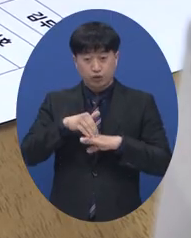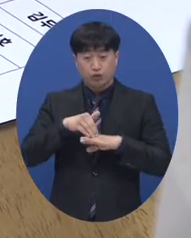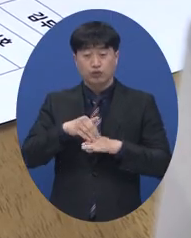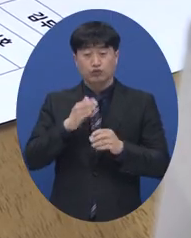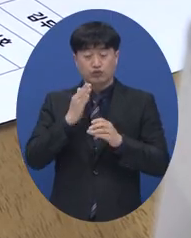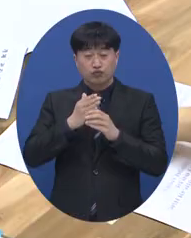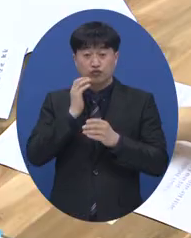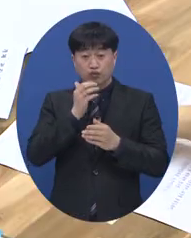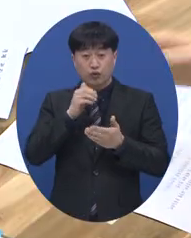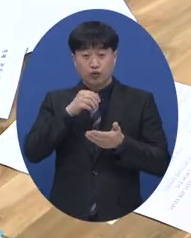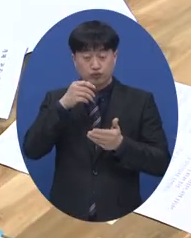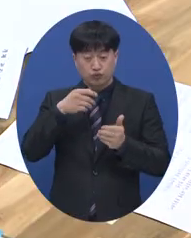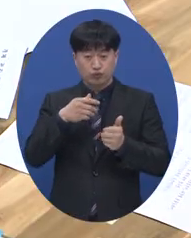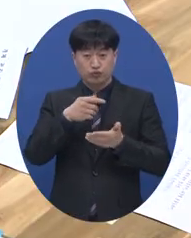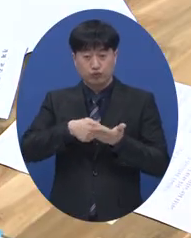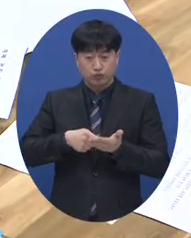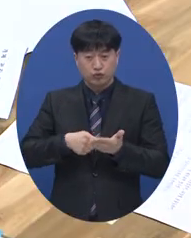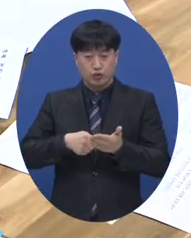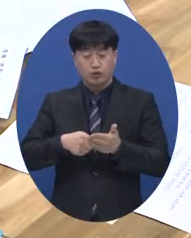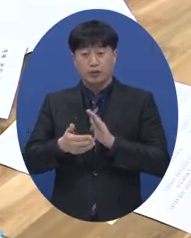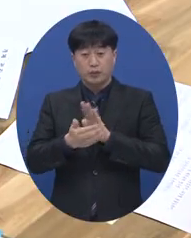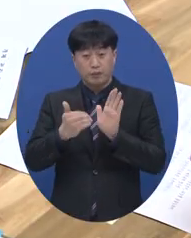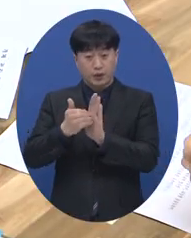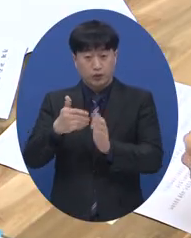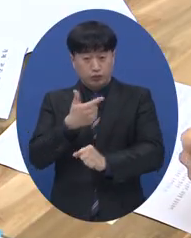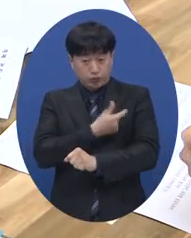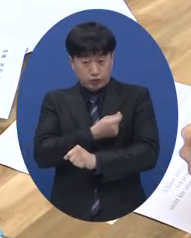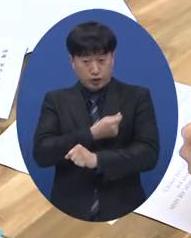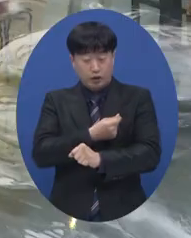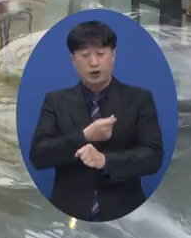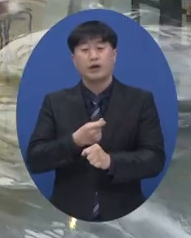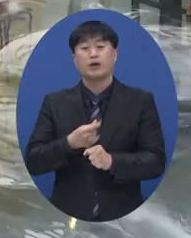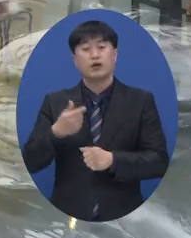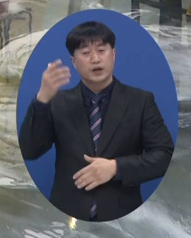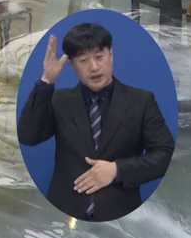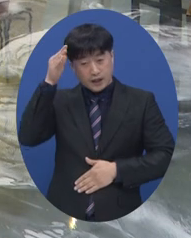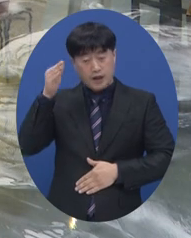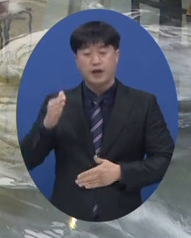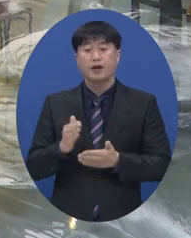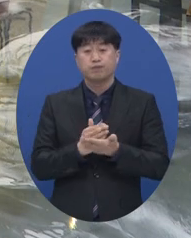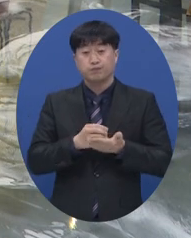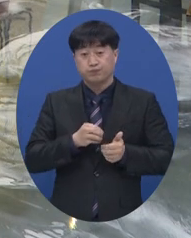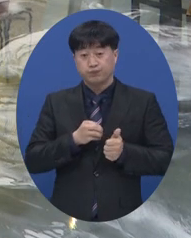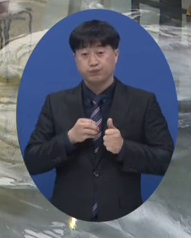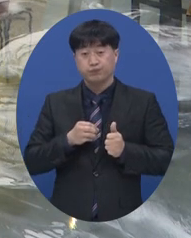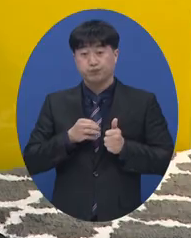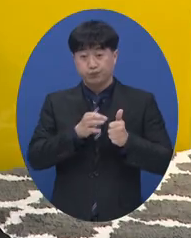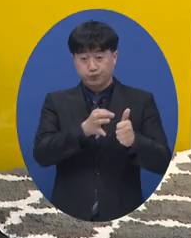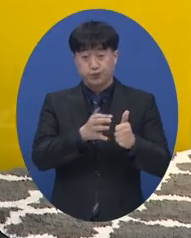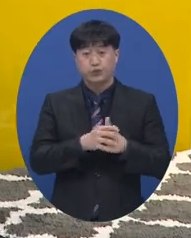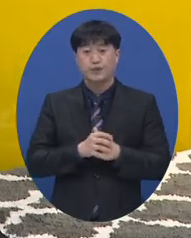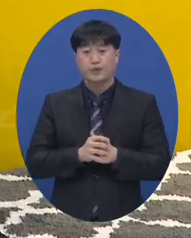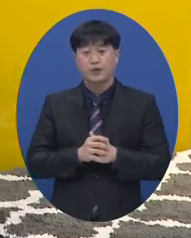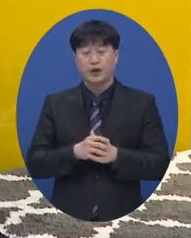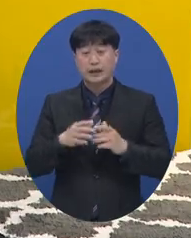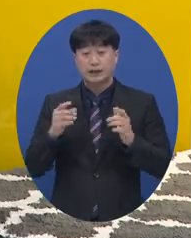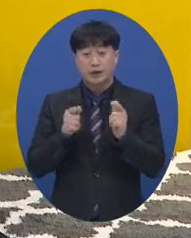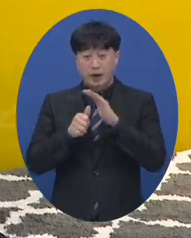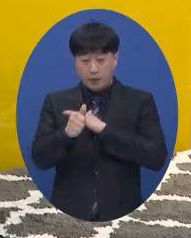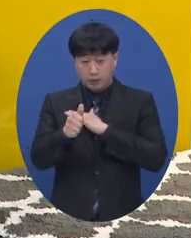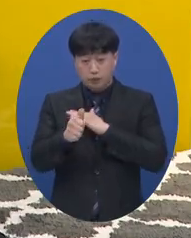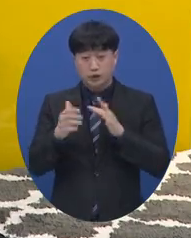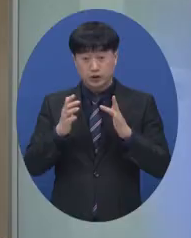충성 하수 예방 접종을 마친 건강한 강아지를 분양합니다 직접 항문 하구나 온라인을 통해 신청하면 되고 호자